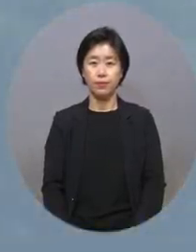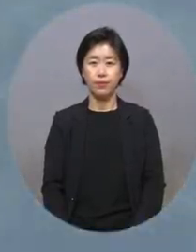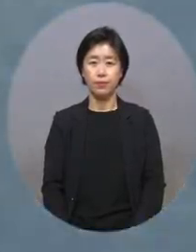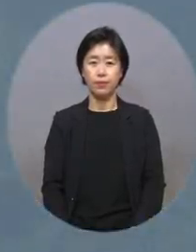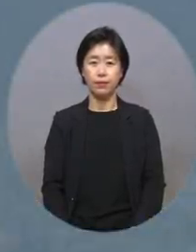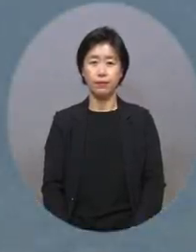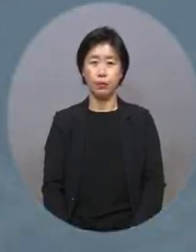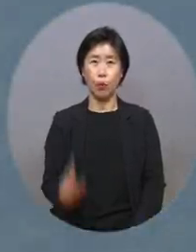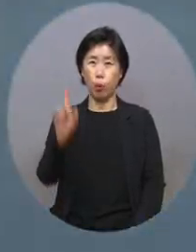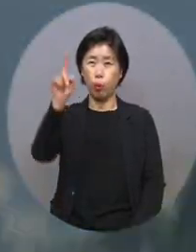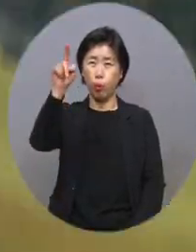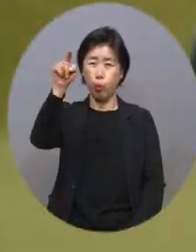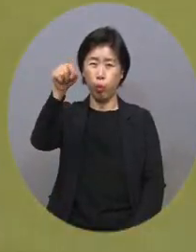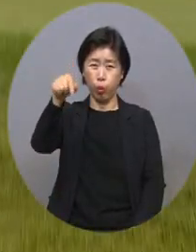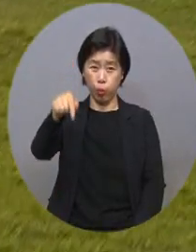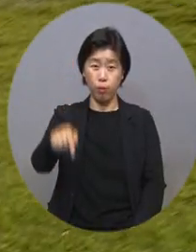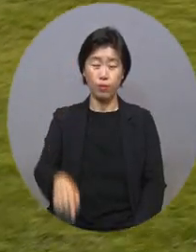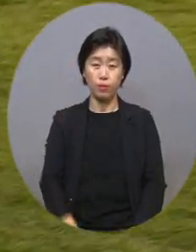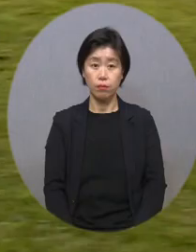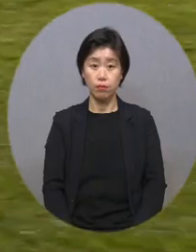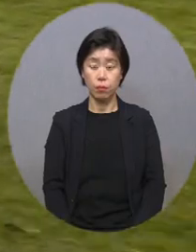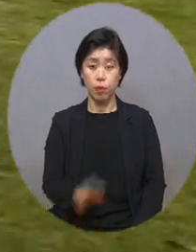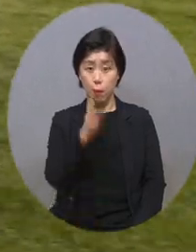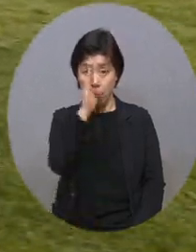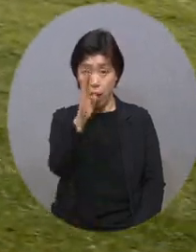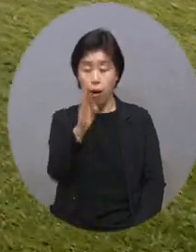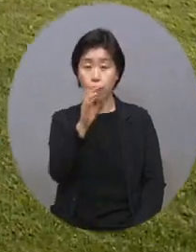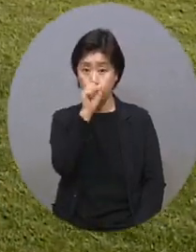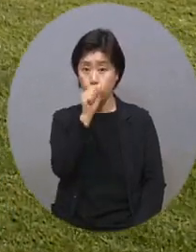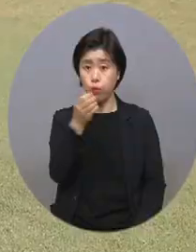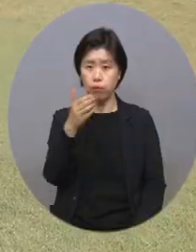어우, 깠다. 방향 너무 좋았어. 어우, 깠어.